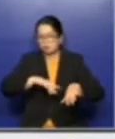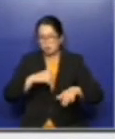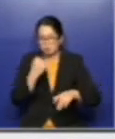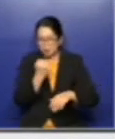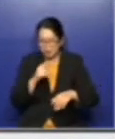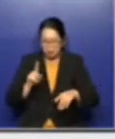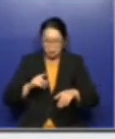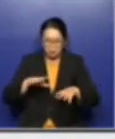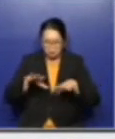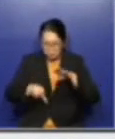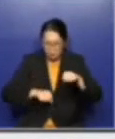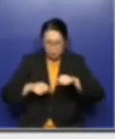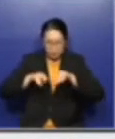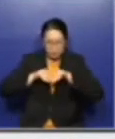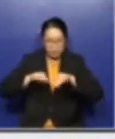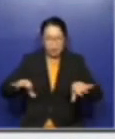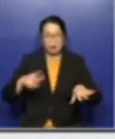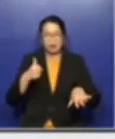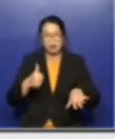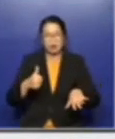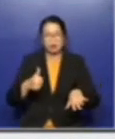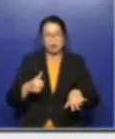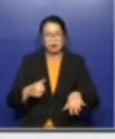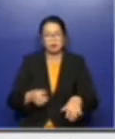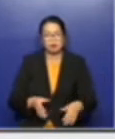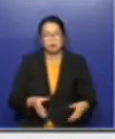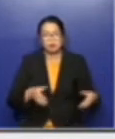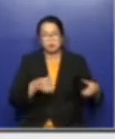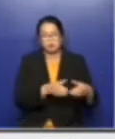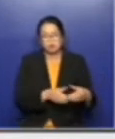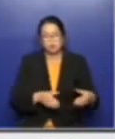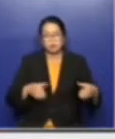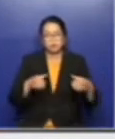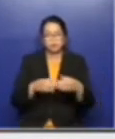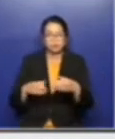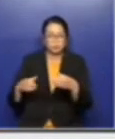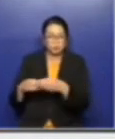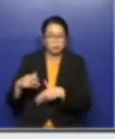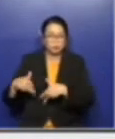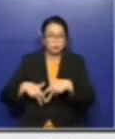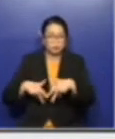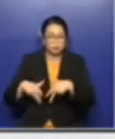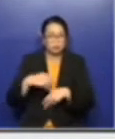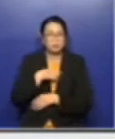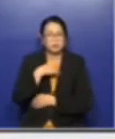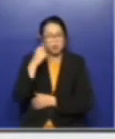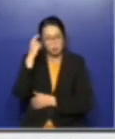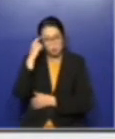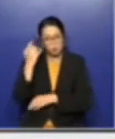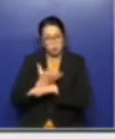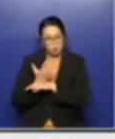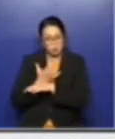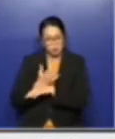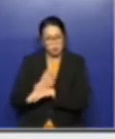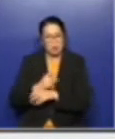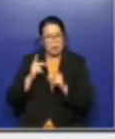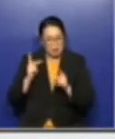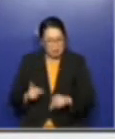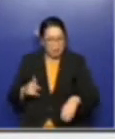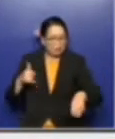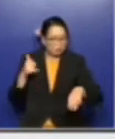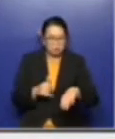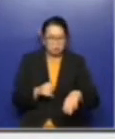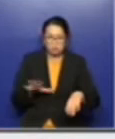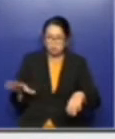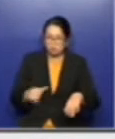โยงของความจริงแต่ละชุดแต่ละชุดประชาชนต้องการสื่อที่กล้าพอที่จะเอา